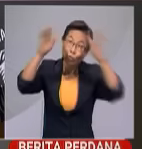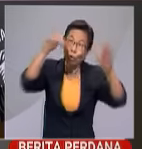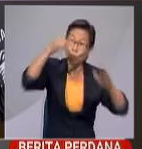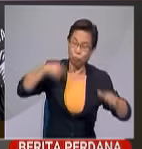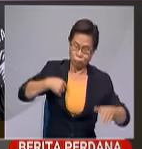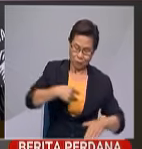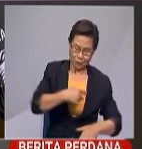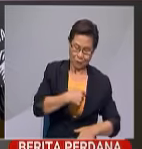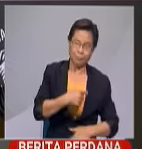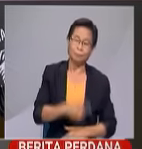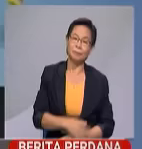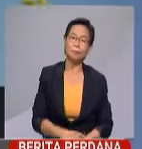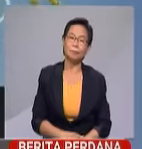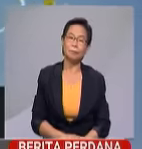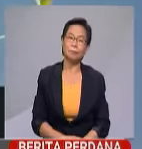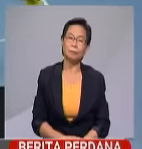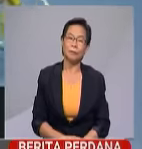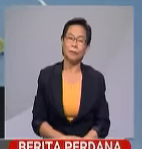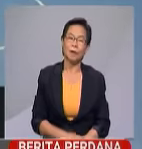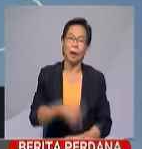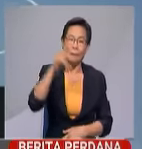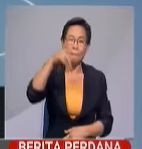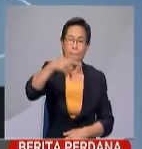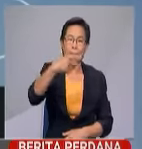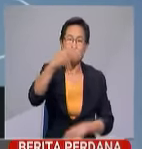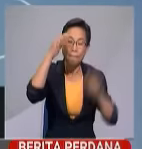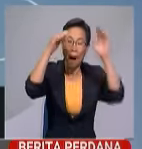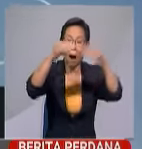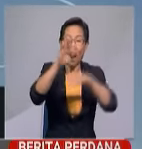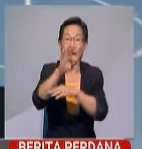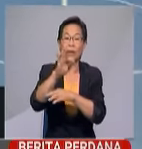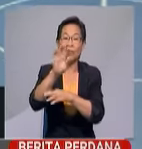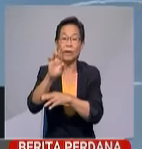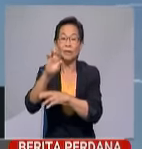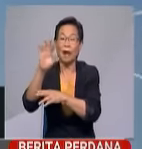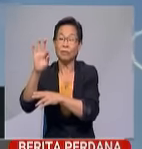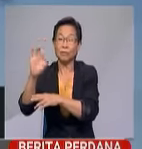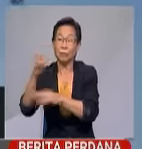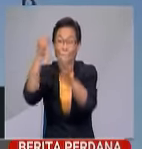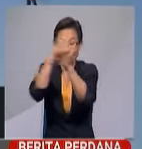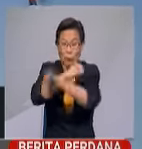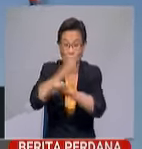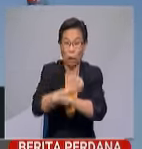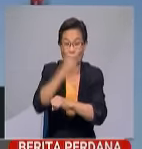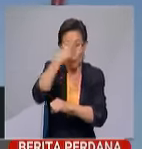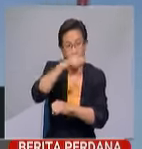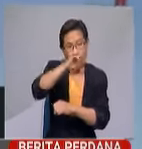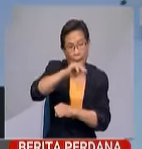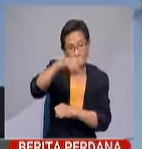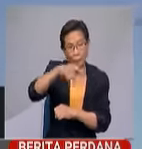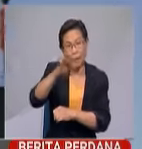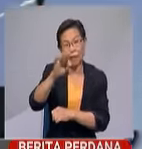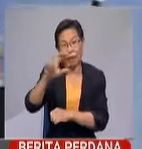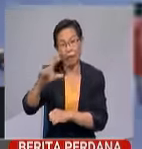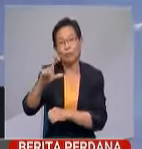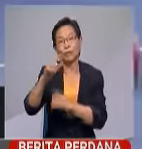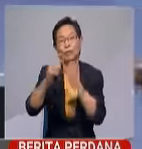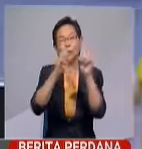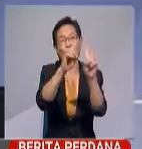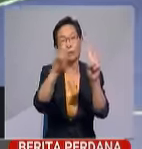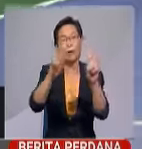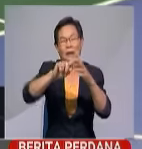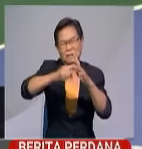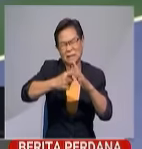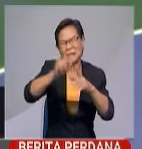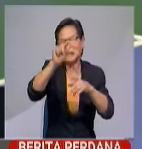lah. Pahang Rangers FC disifatkan sebagai antara pencabar utama bagi saingan MPFL 2020 yang akan membuka tirainya